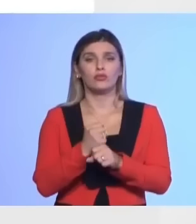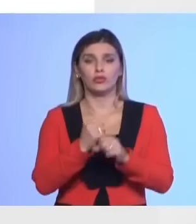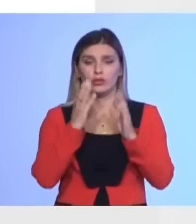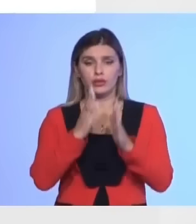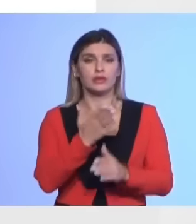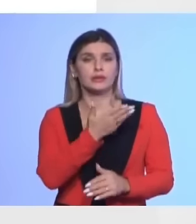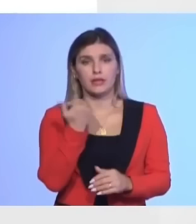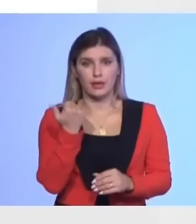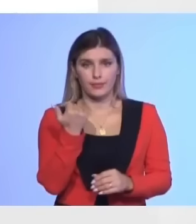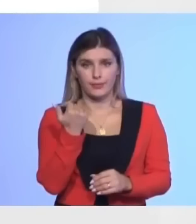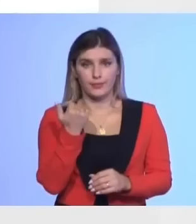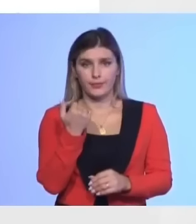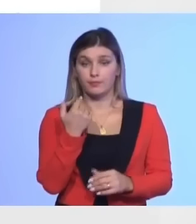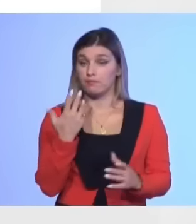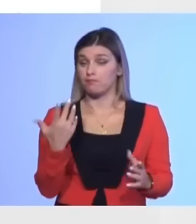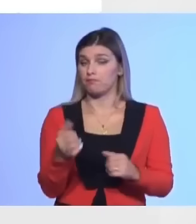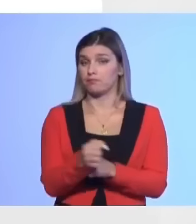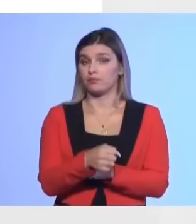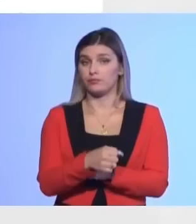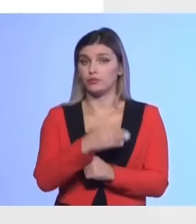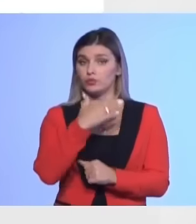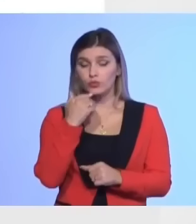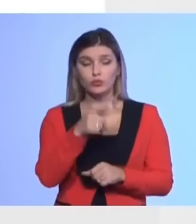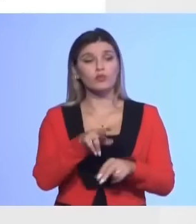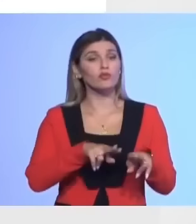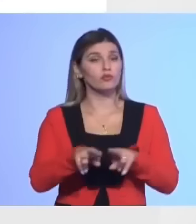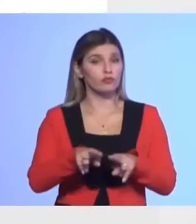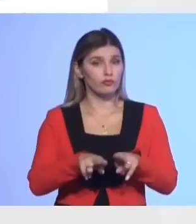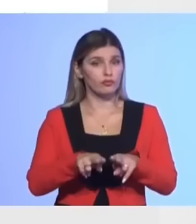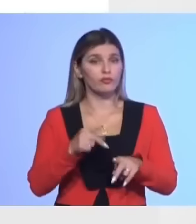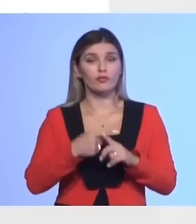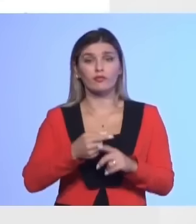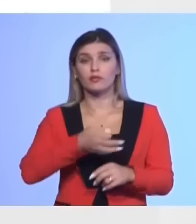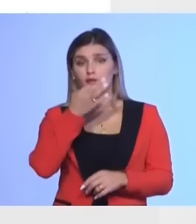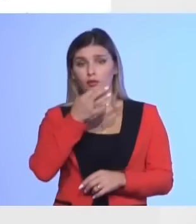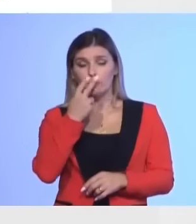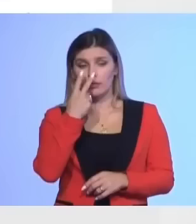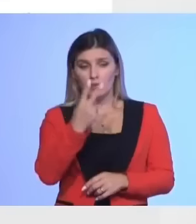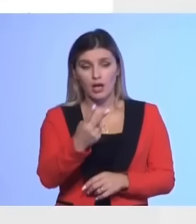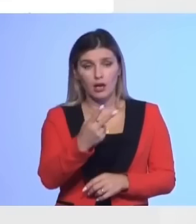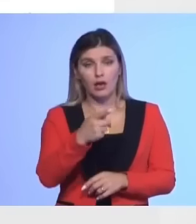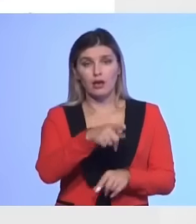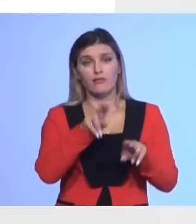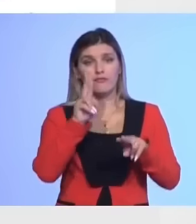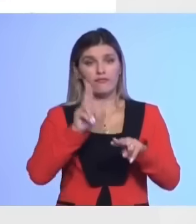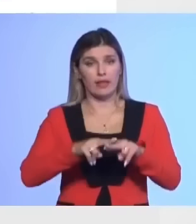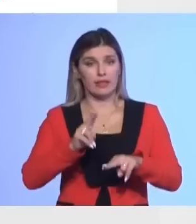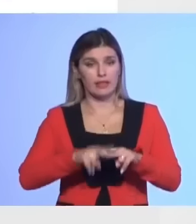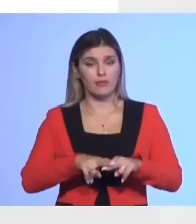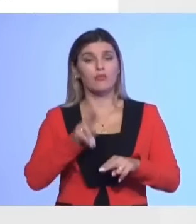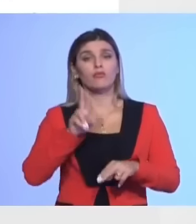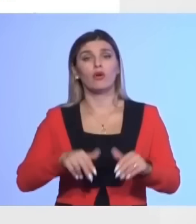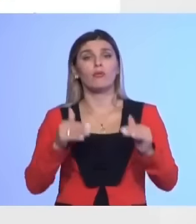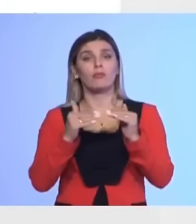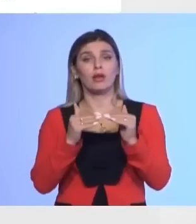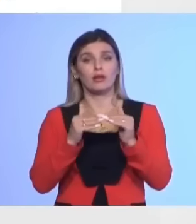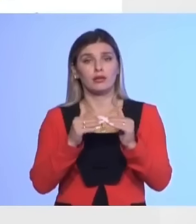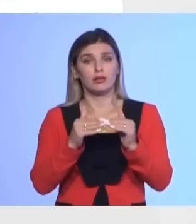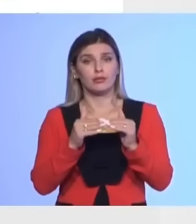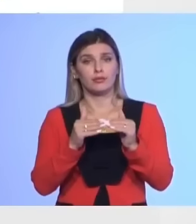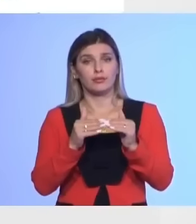drejtësisë. Në këtë rast gjyqësorit dhe sipas informacioneve që kemi me vendimin e të cilit është pajtuar edhe